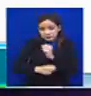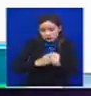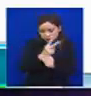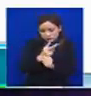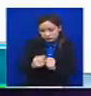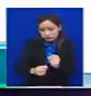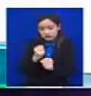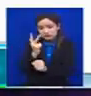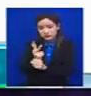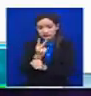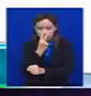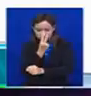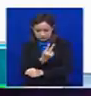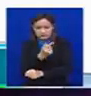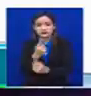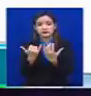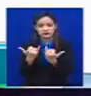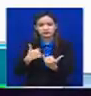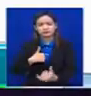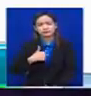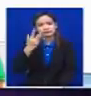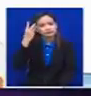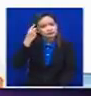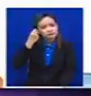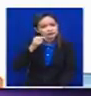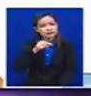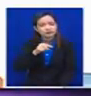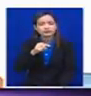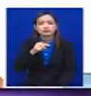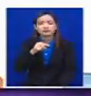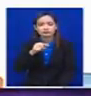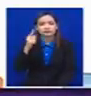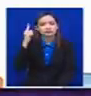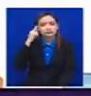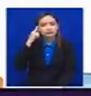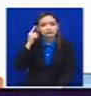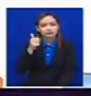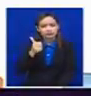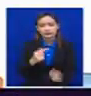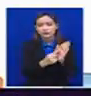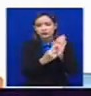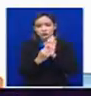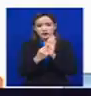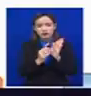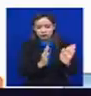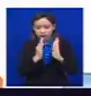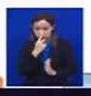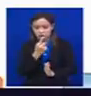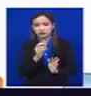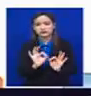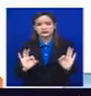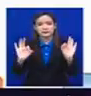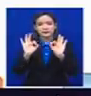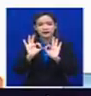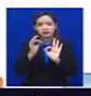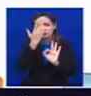รงนี้นะครับเป็นอะไรที่ผมคิดว่าเป็นน่าจะเป็น best practice หรือตัวอย่างต้นแบบที่สำคัญที่